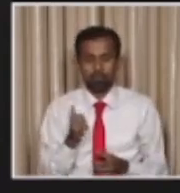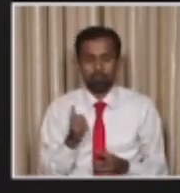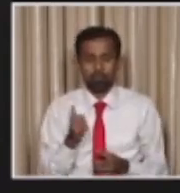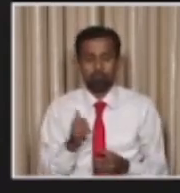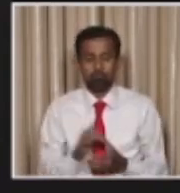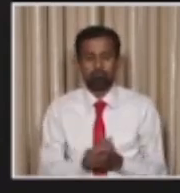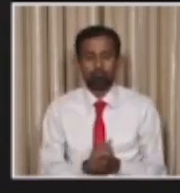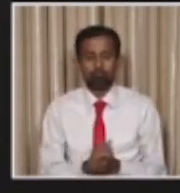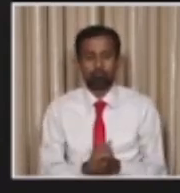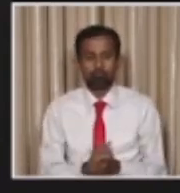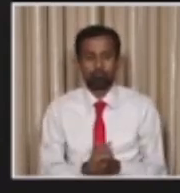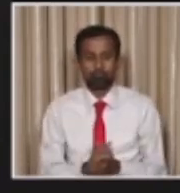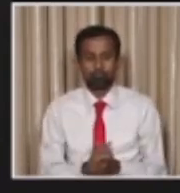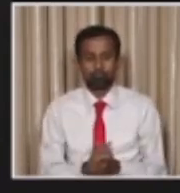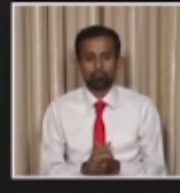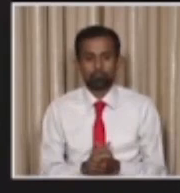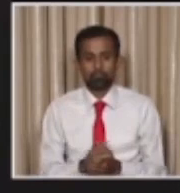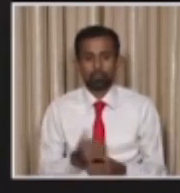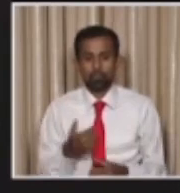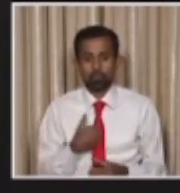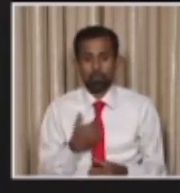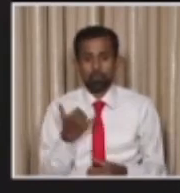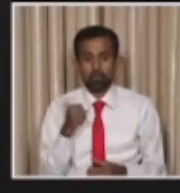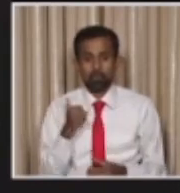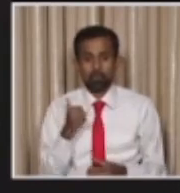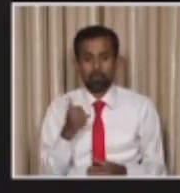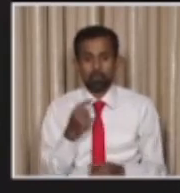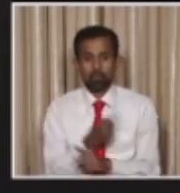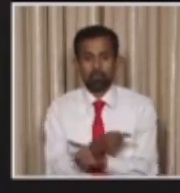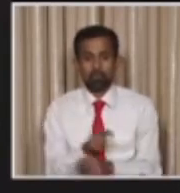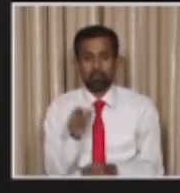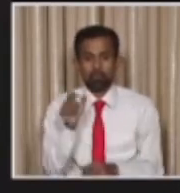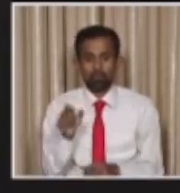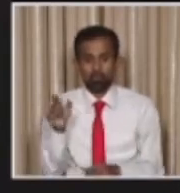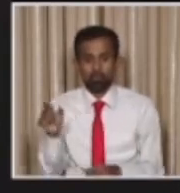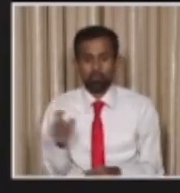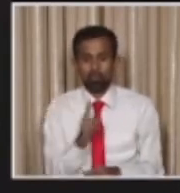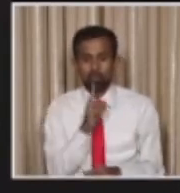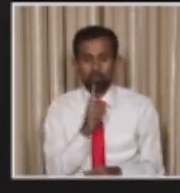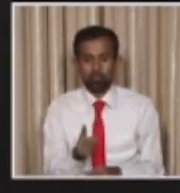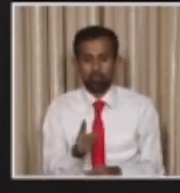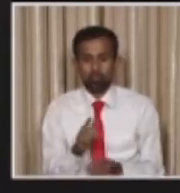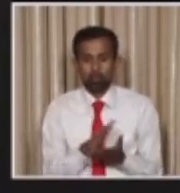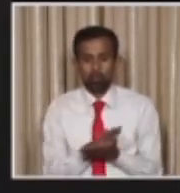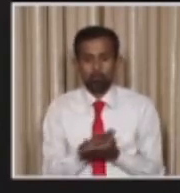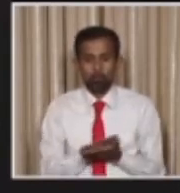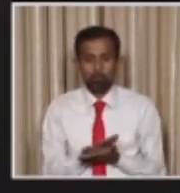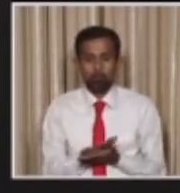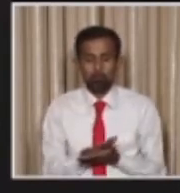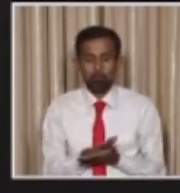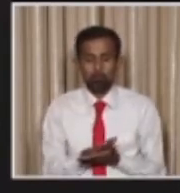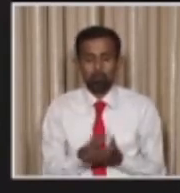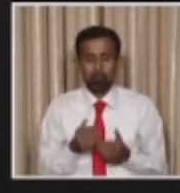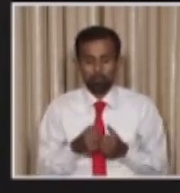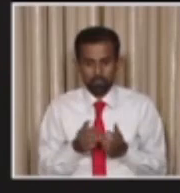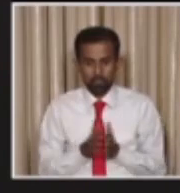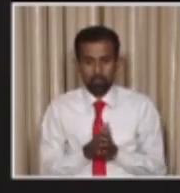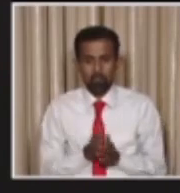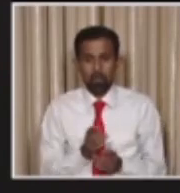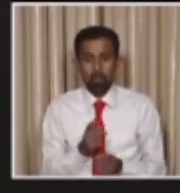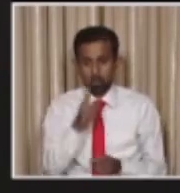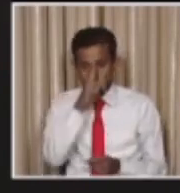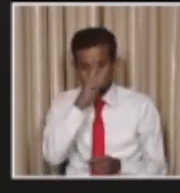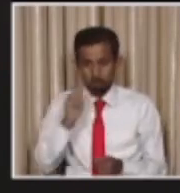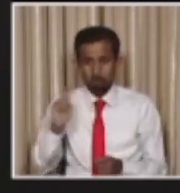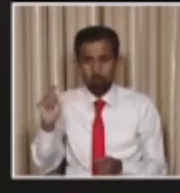විශේෂයෙන්ම අපේ සමහර ආචාර්යවරු කිව්වා පැහැදිලිවම තමන්ගේ පඩිය